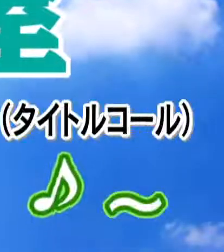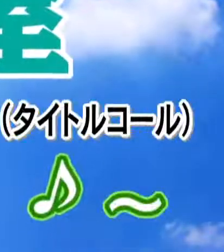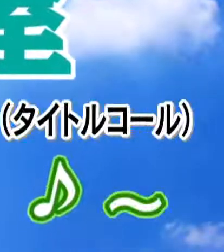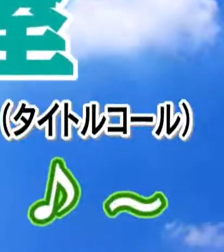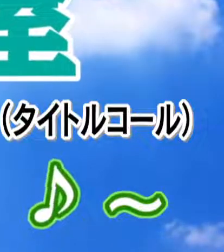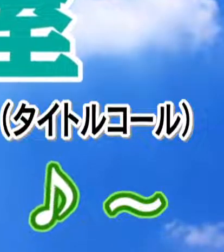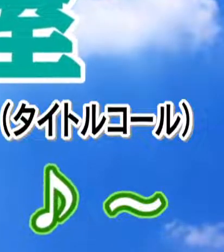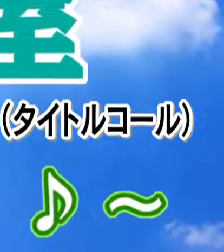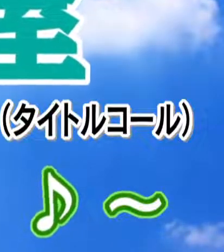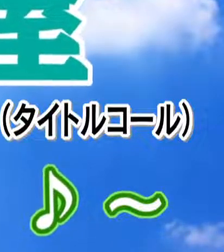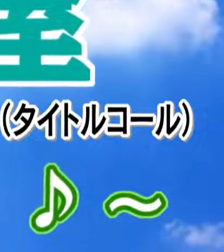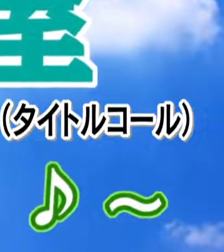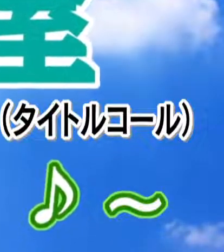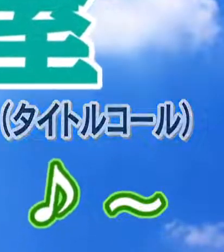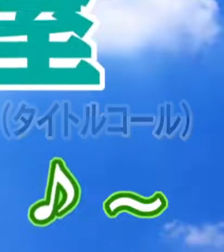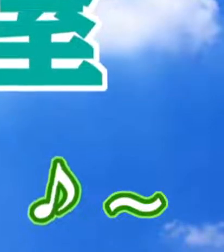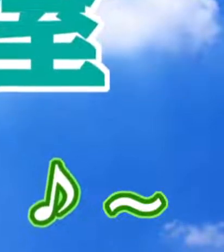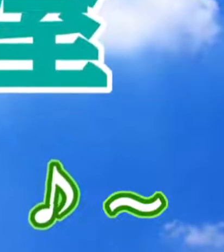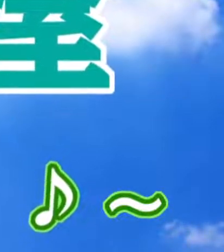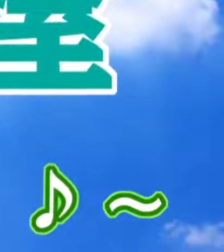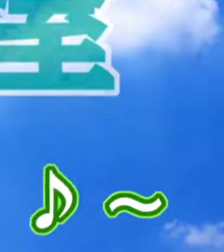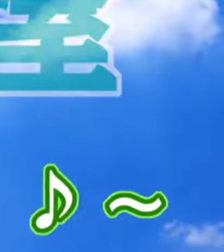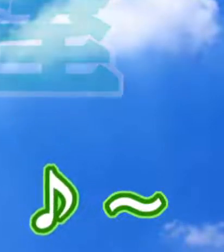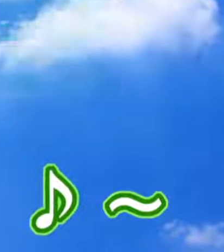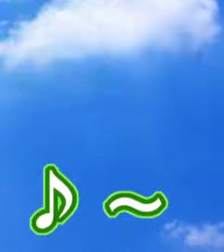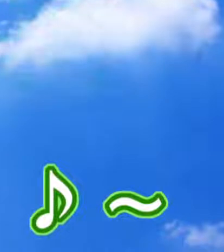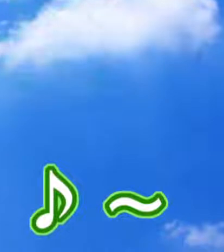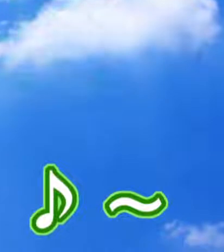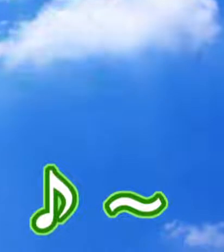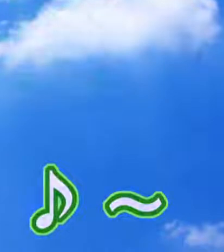岩手ワンコ広報室。